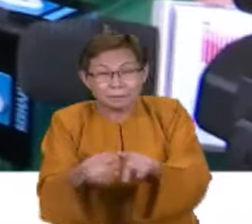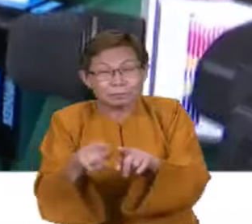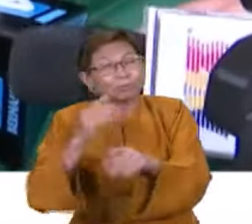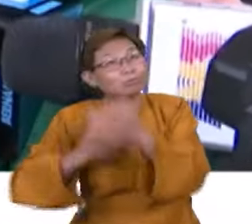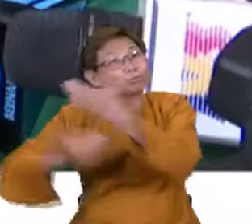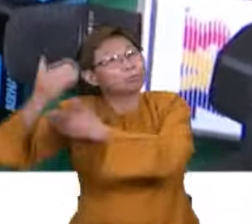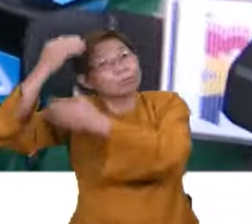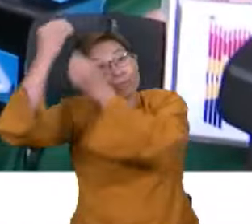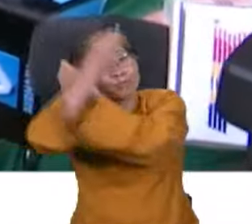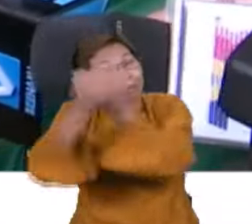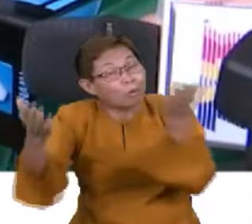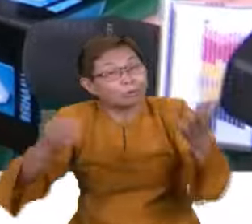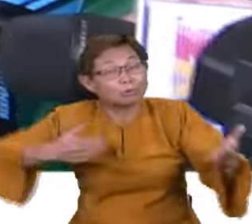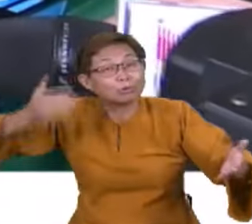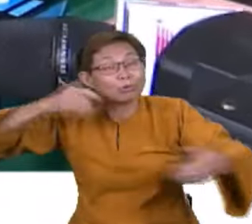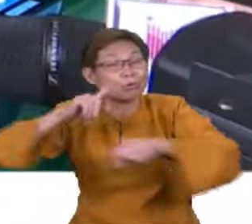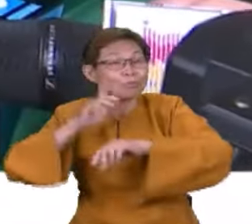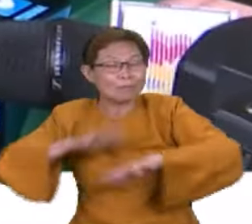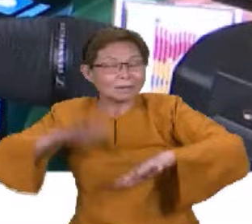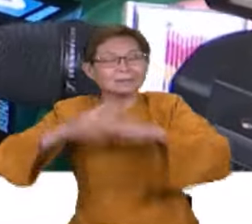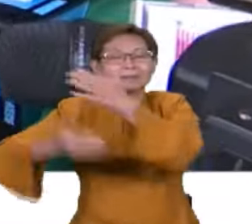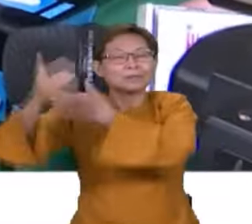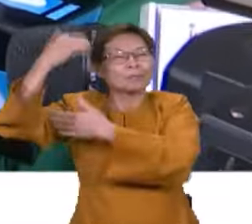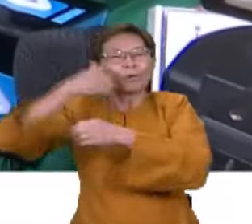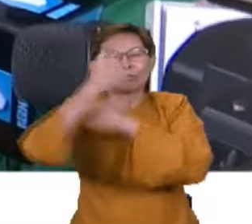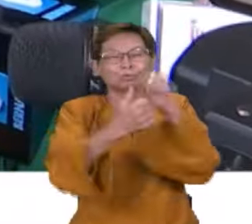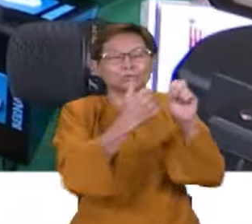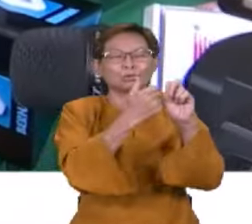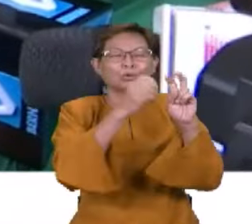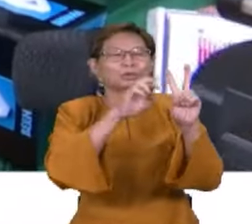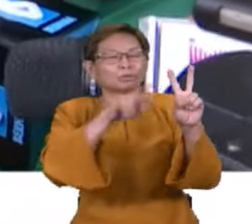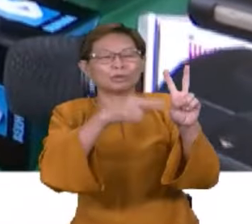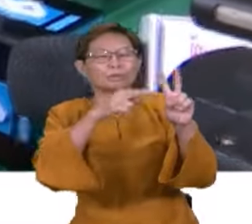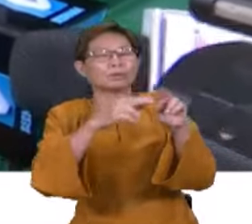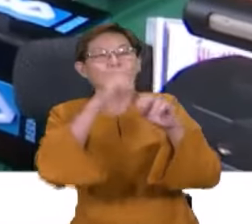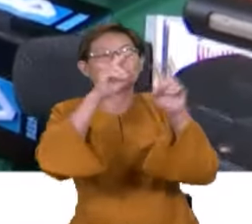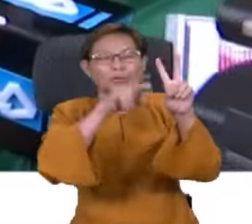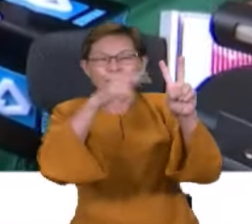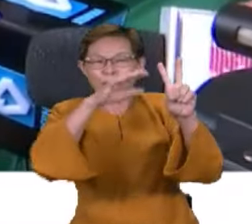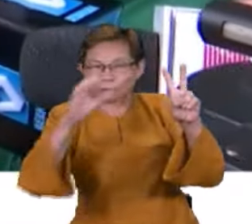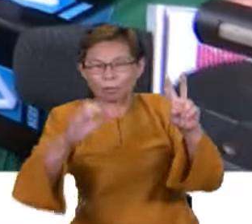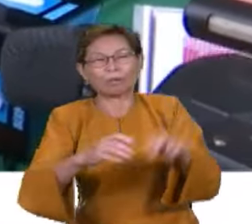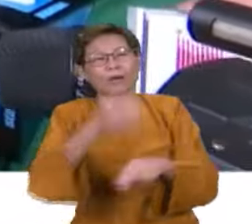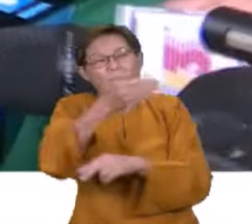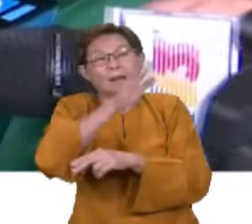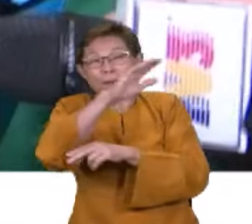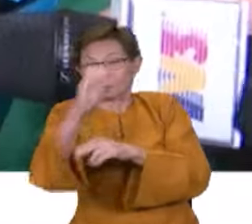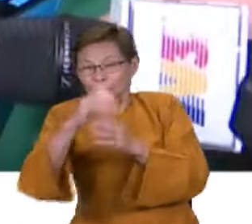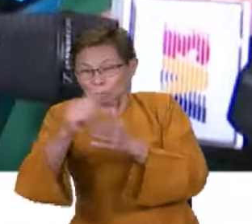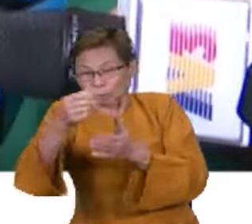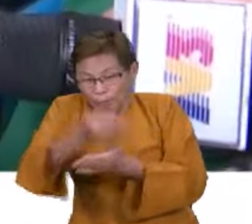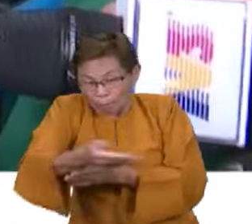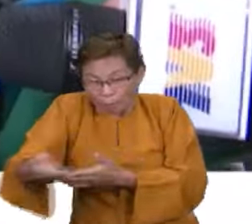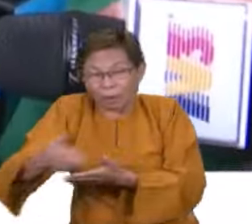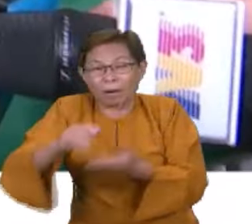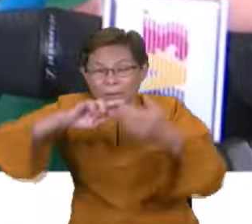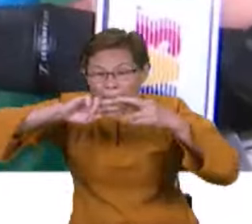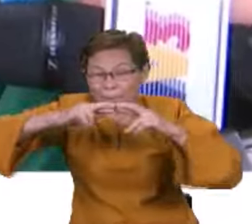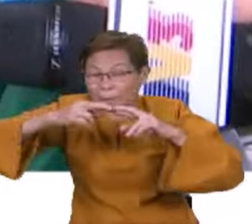pernah kita umumkan suatu banjir dululah, 2,500, 500 barangan elektrik, pembaikan